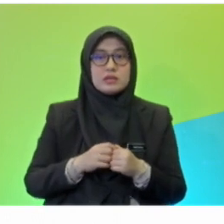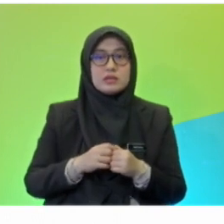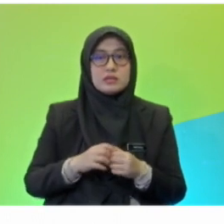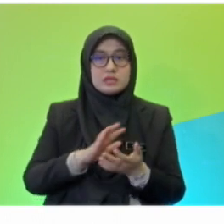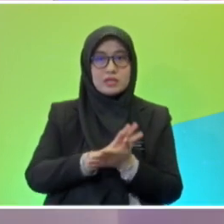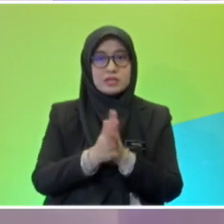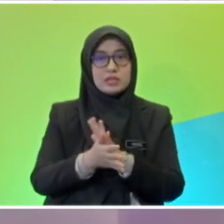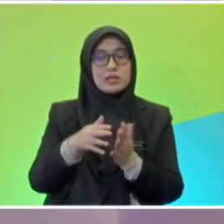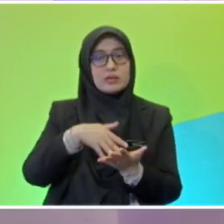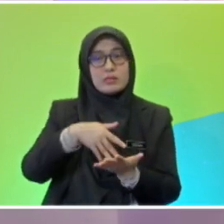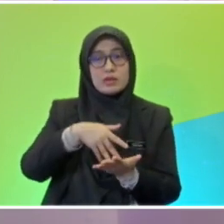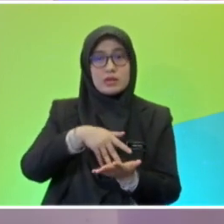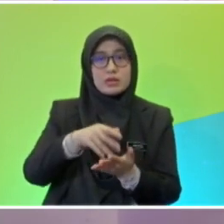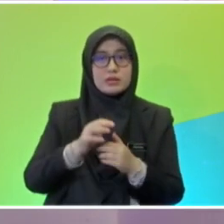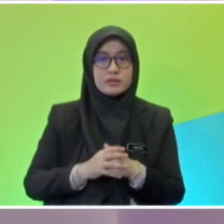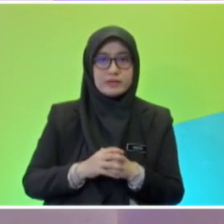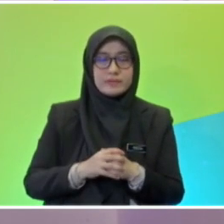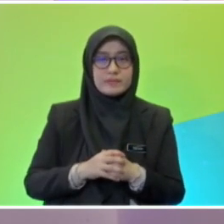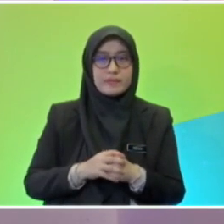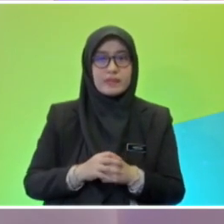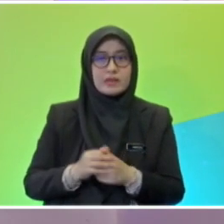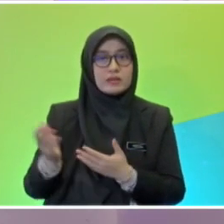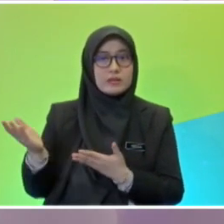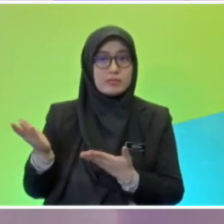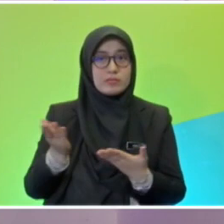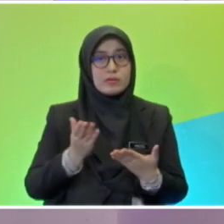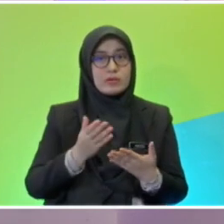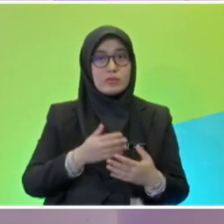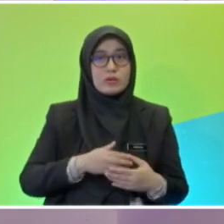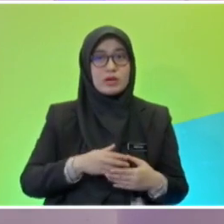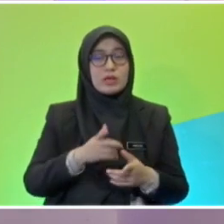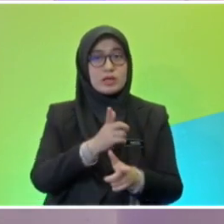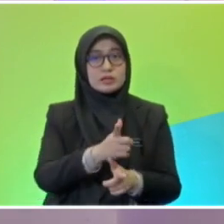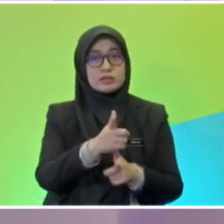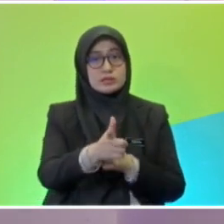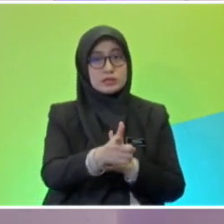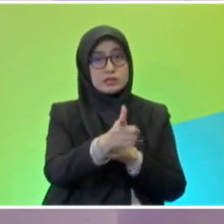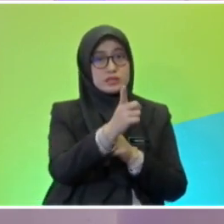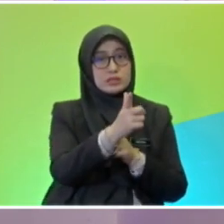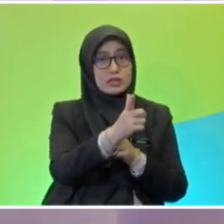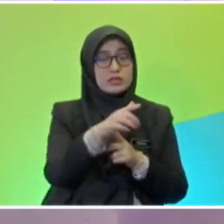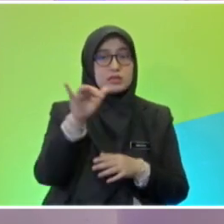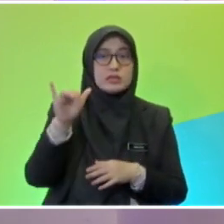macam kiss dengan yang datang bawa senjata lagi besar